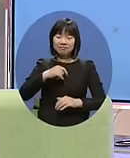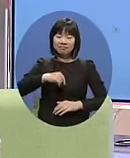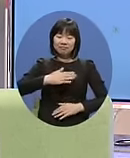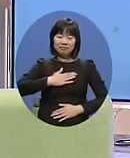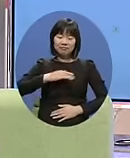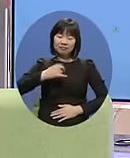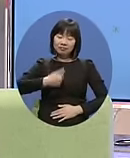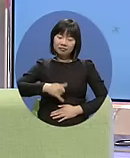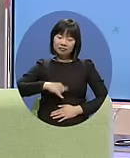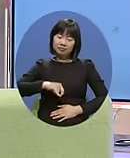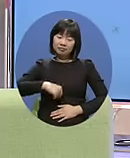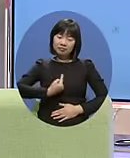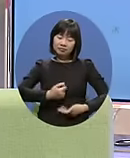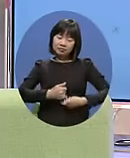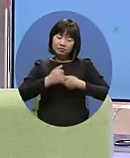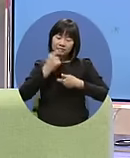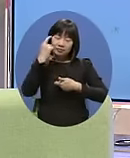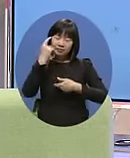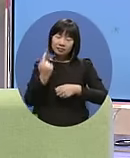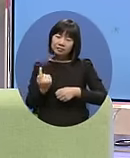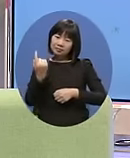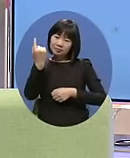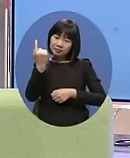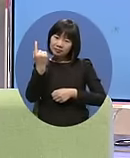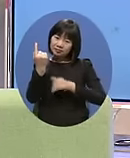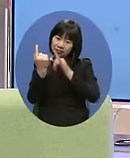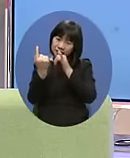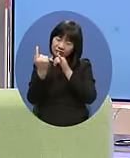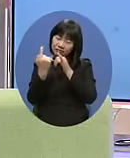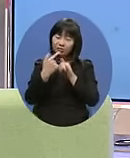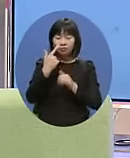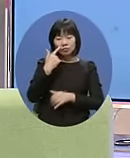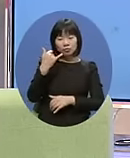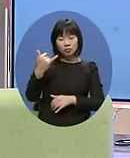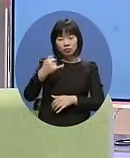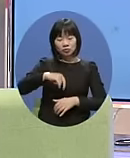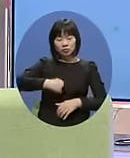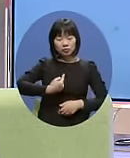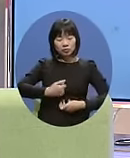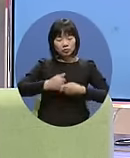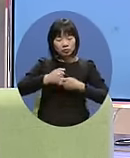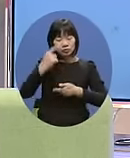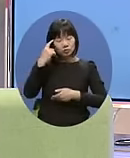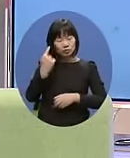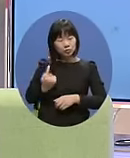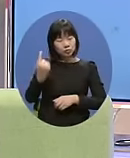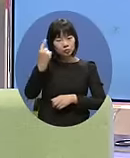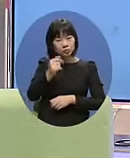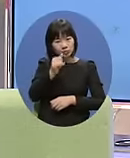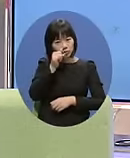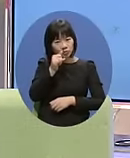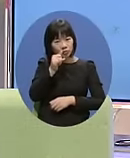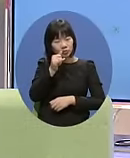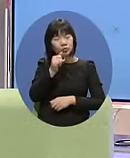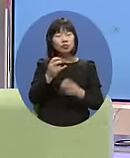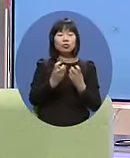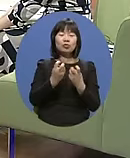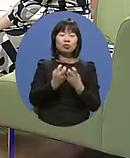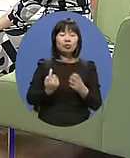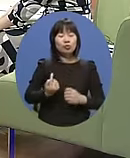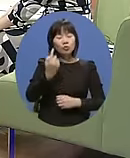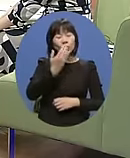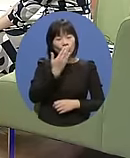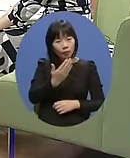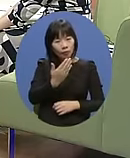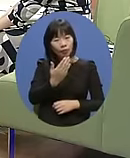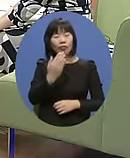아니면 나는 자존감이 높은 부모인지 또 어떻게 해야지 우리 아이의 자존감을 높일 수 있을지 저도 정말 기대가 많이 됩니다.